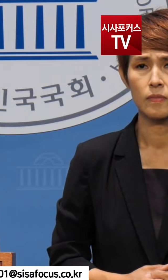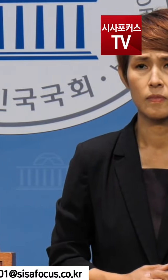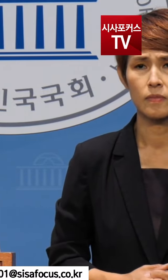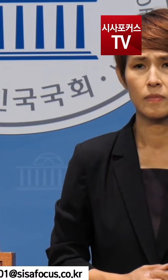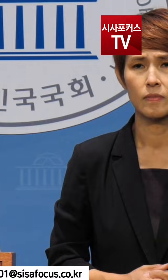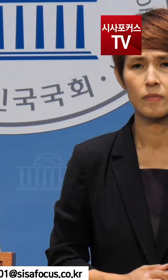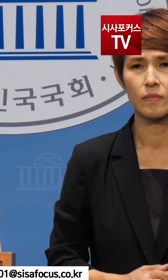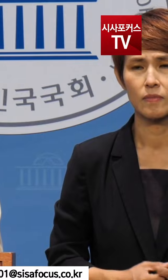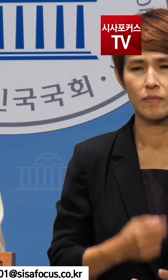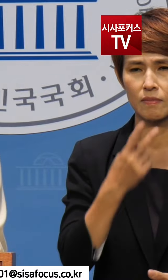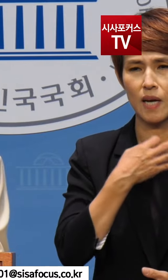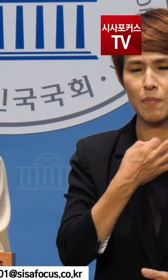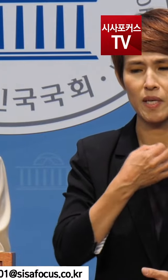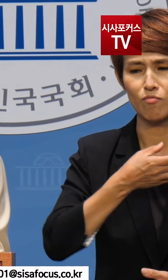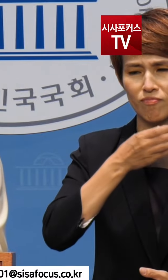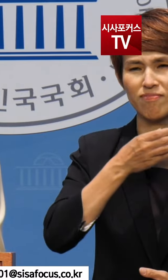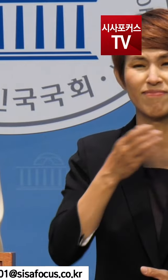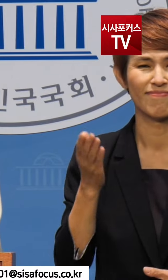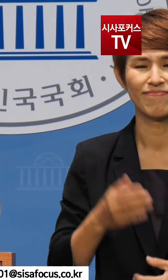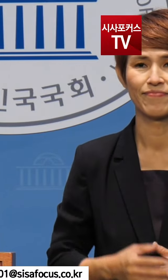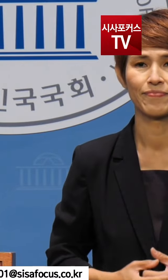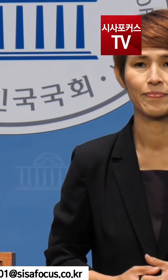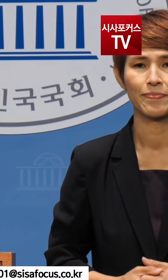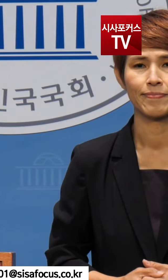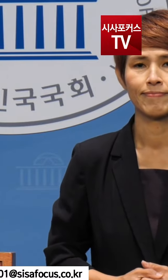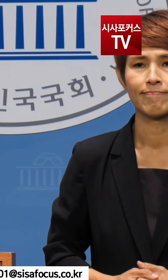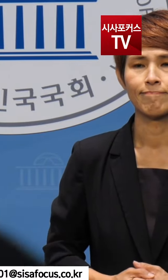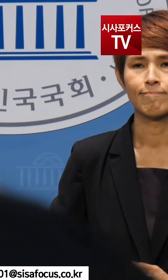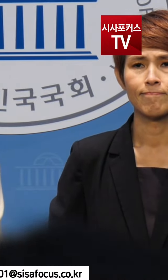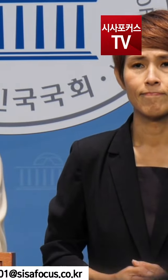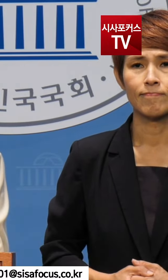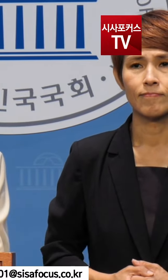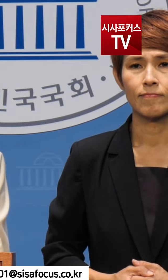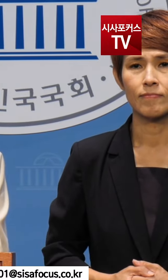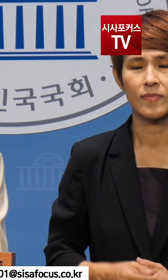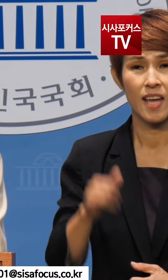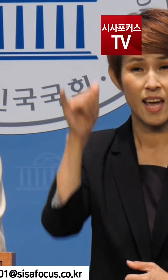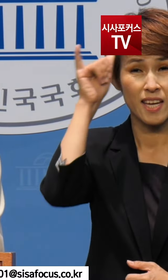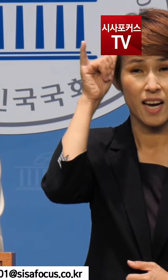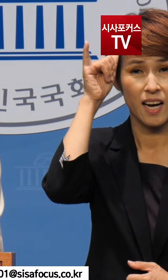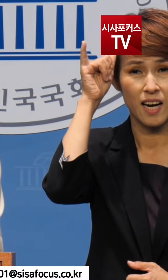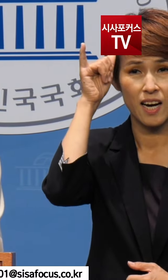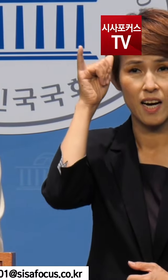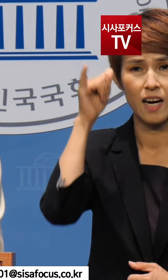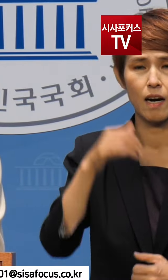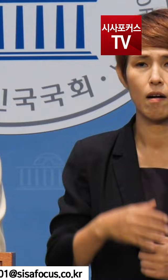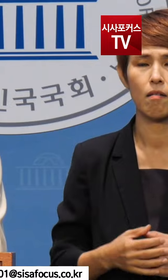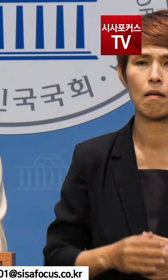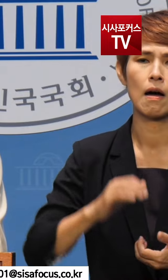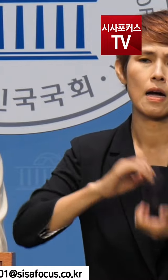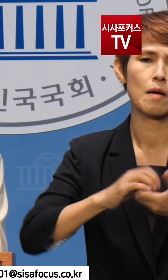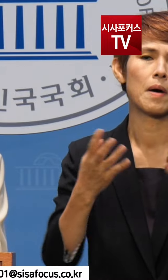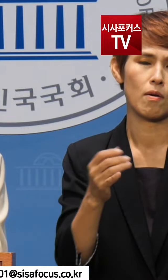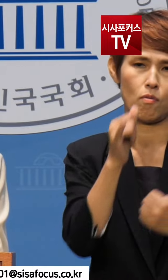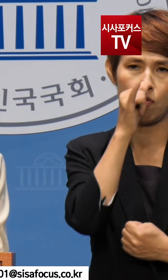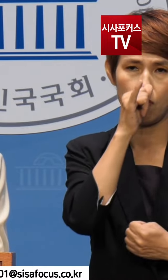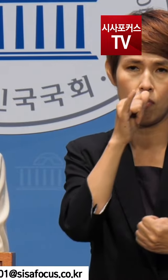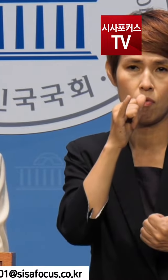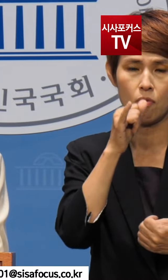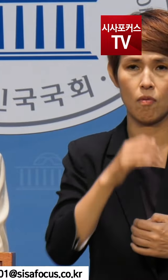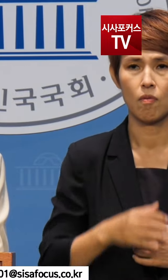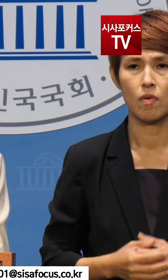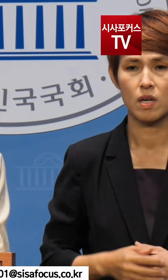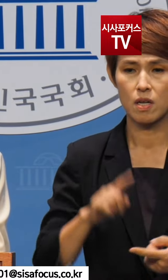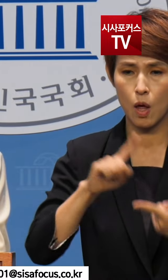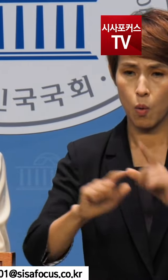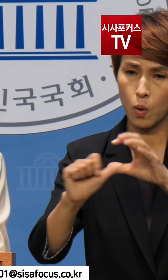제가 감기가 걸려서 물을 종종 마시겠습니다. 생성형 AI가 기술적 한계가 많아 그대로 활용하지 않는다는